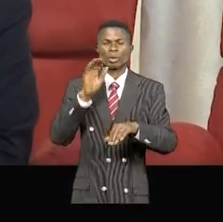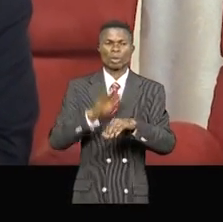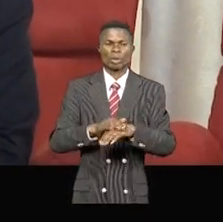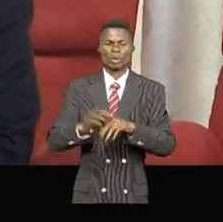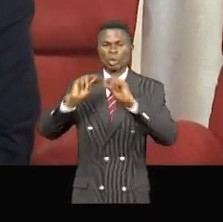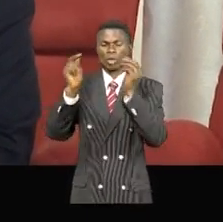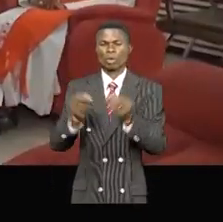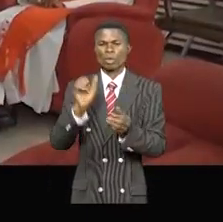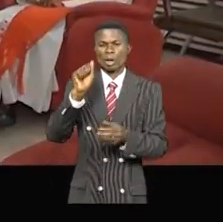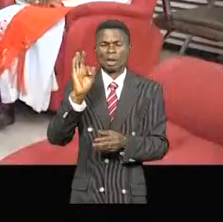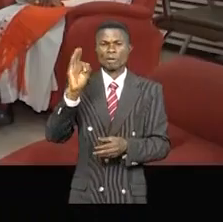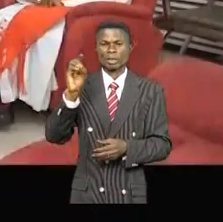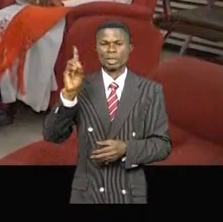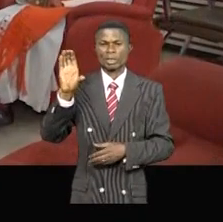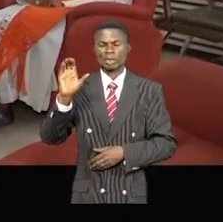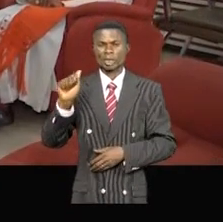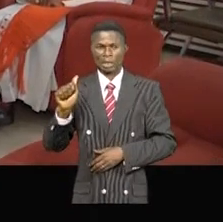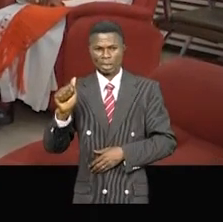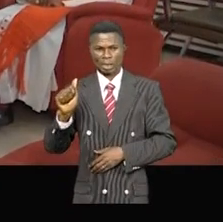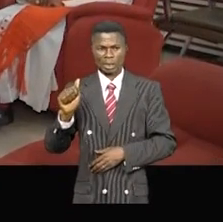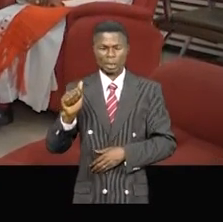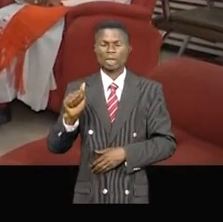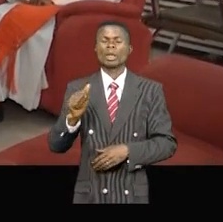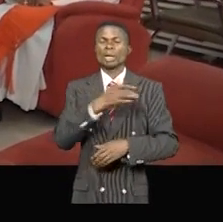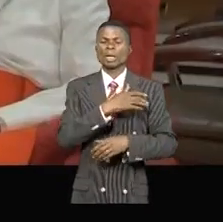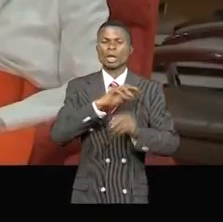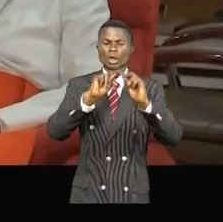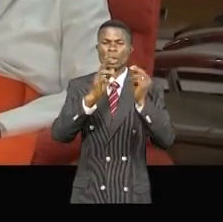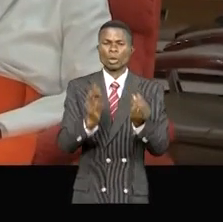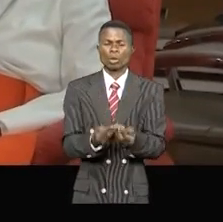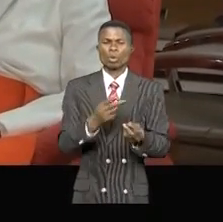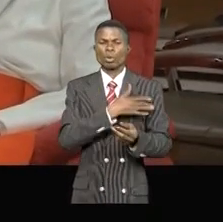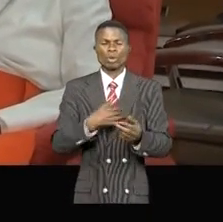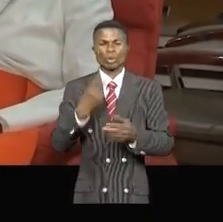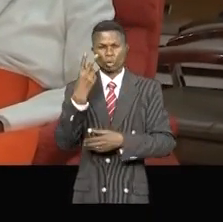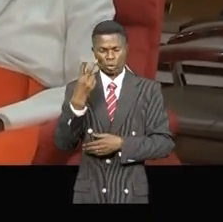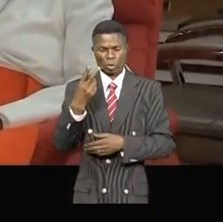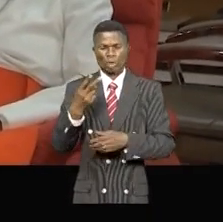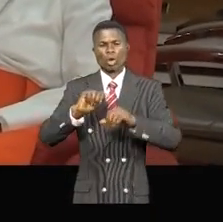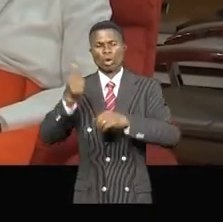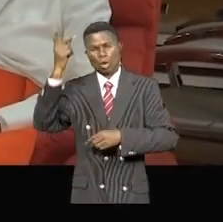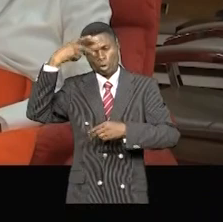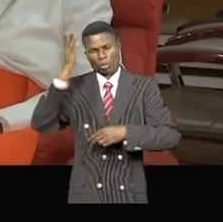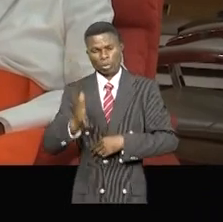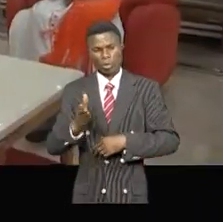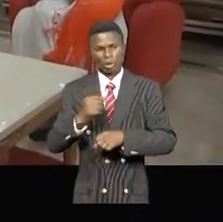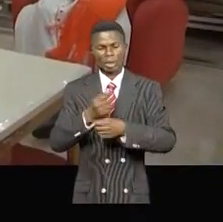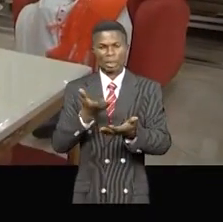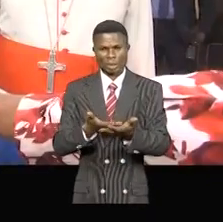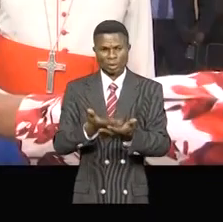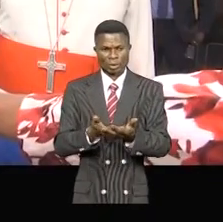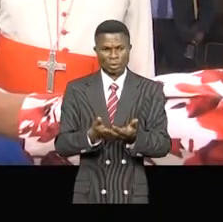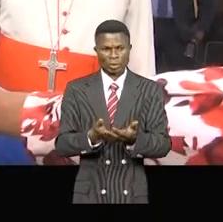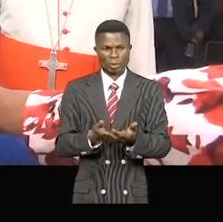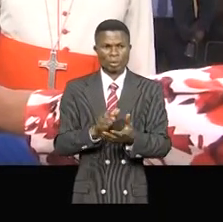regroupement politique FDCA, menacé des dédoublements par certains acteurs politiques connus sur la scène politique congolaise. Il